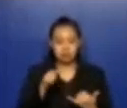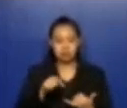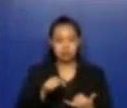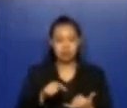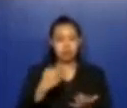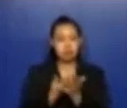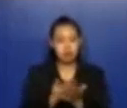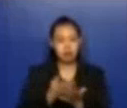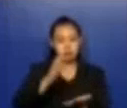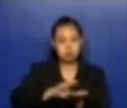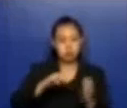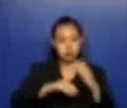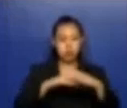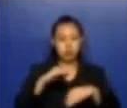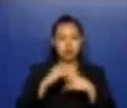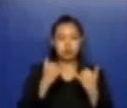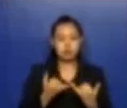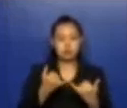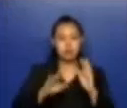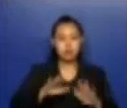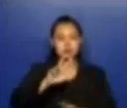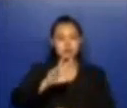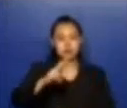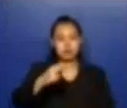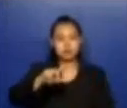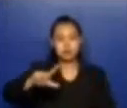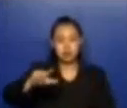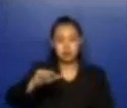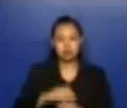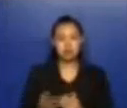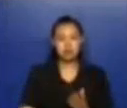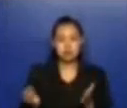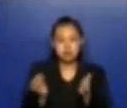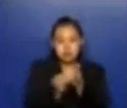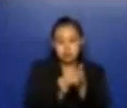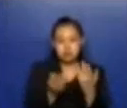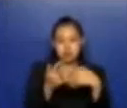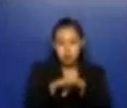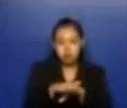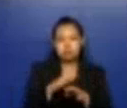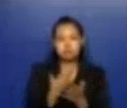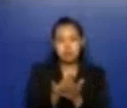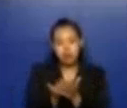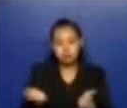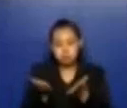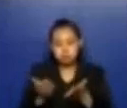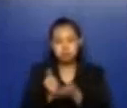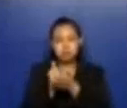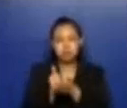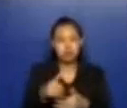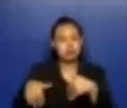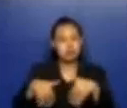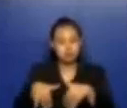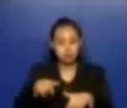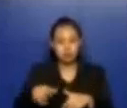บประมาณของโครงการนี้ 30,000 ล้านบาทมาแฝงไว้ในช่องทางของเงินอุดหนุนของท้องถิ่นเพื่อท